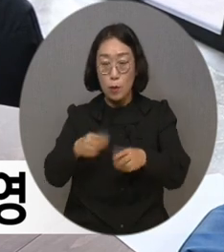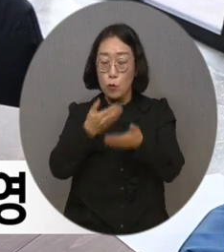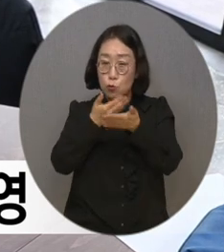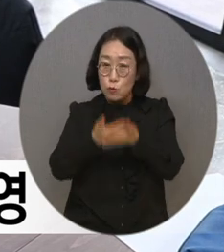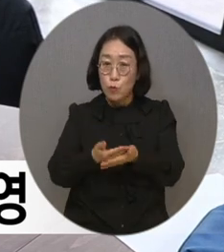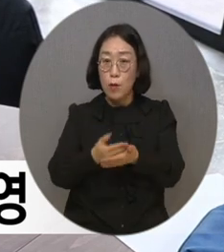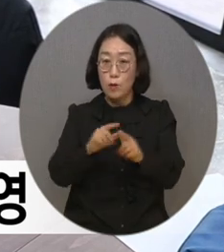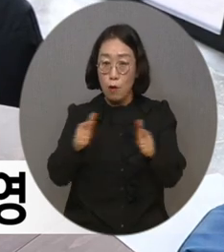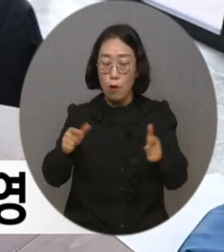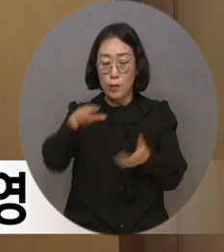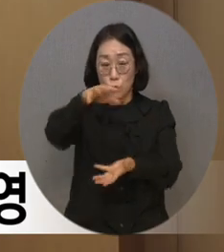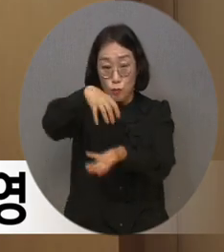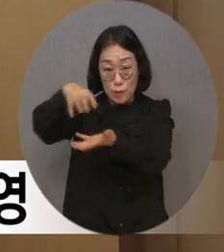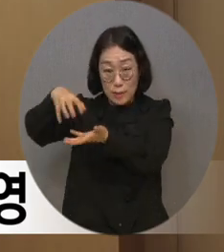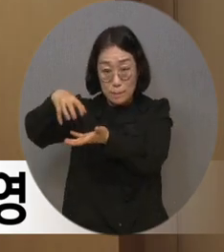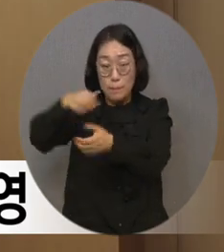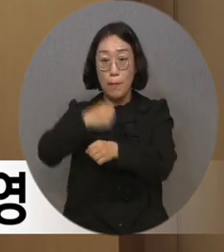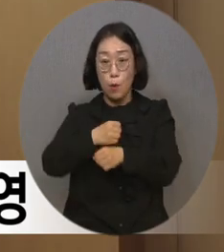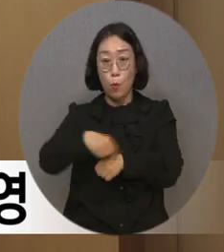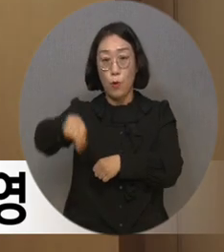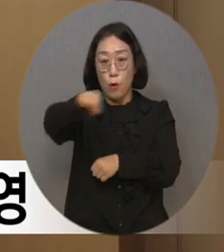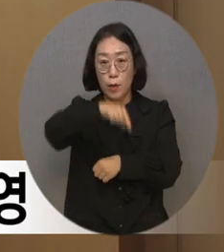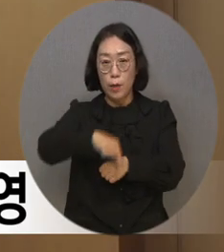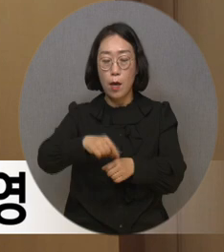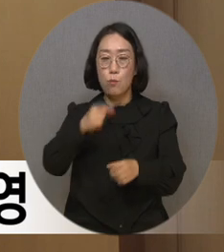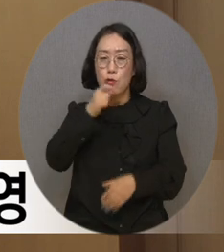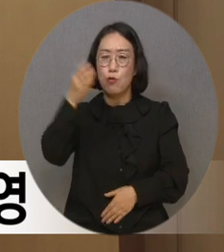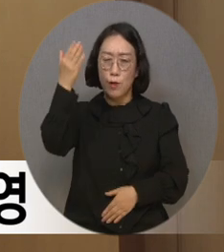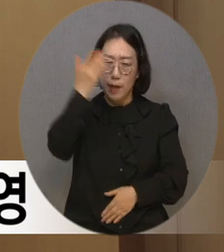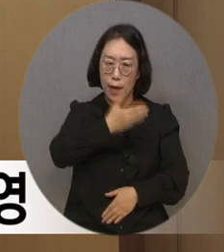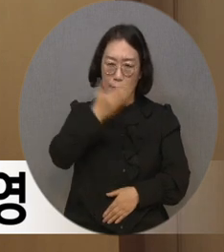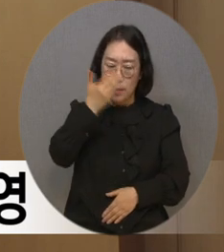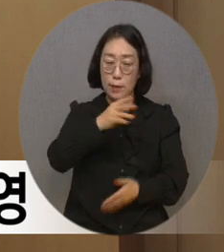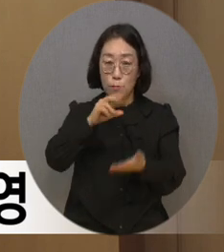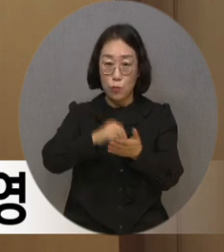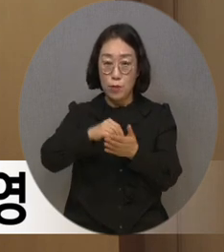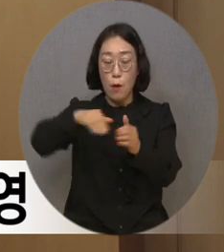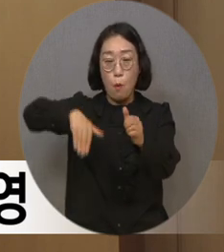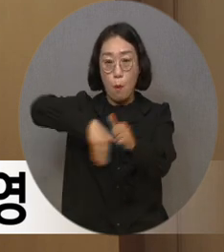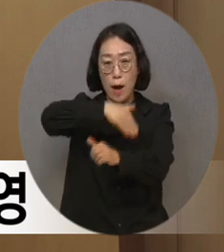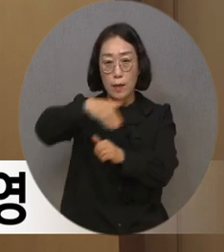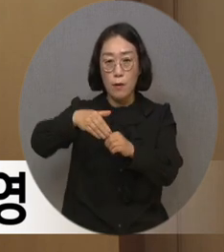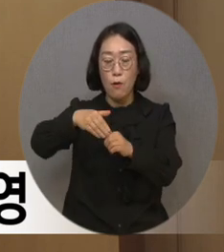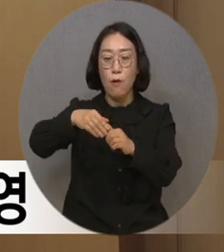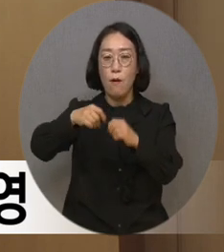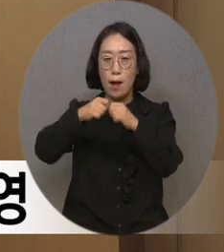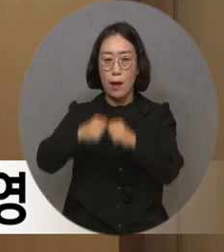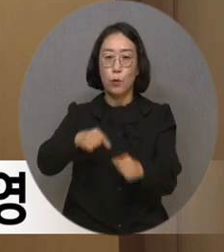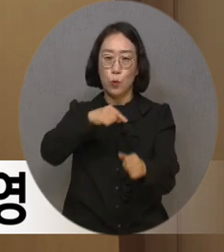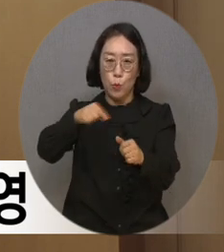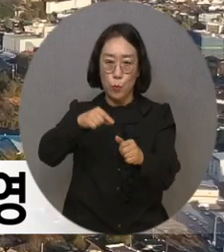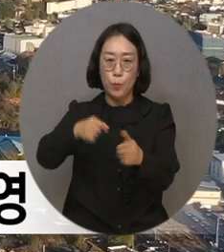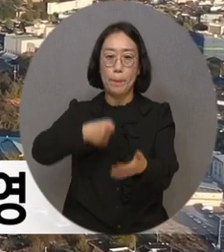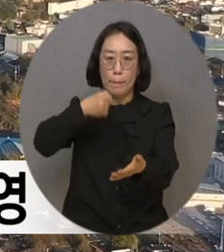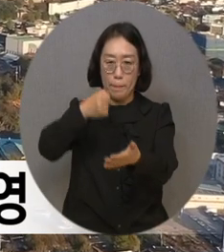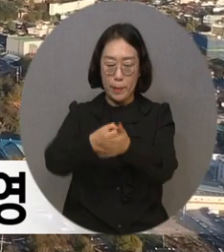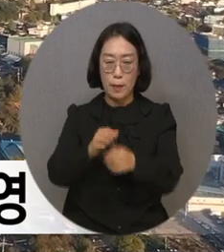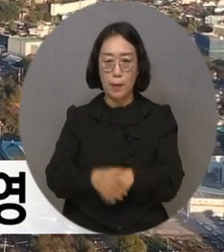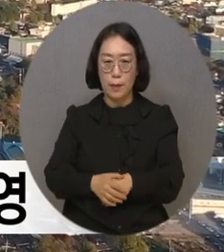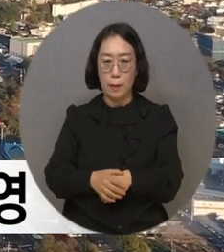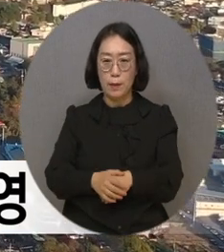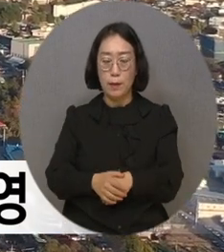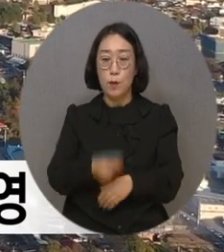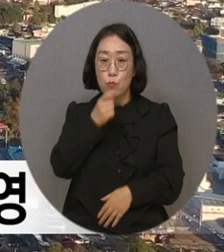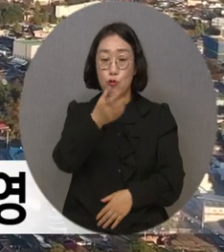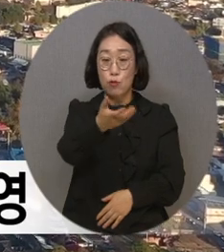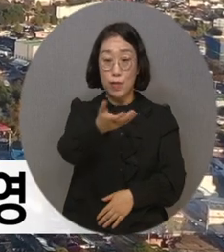만한 자료를 수집했으며 영산강 수질 복원과 생태환경 교육 강화 의지를 다졌습니다. 공생의